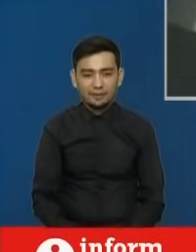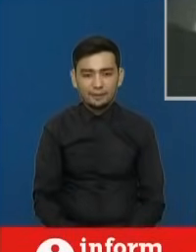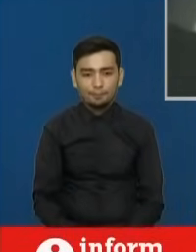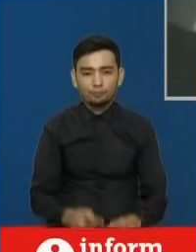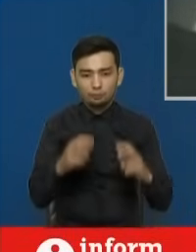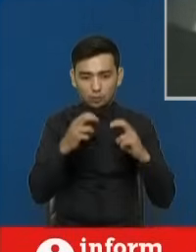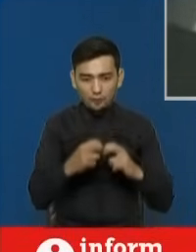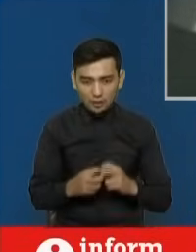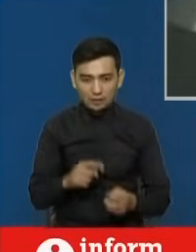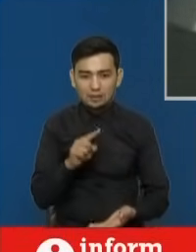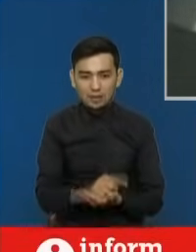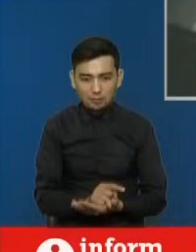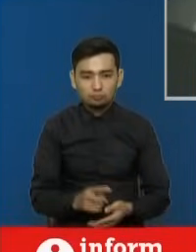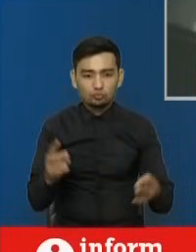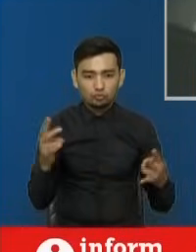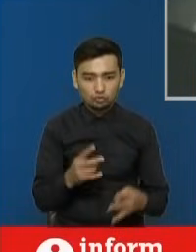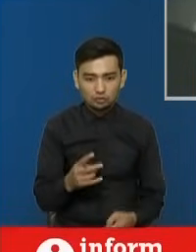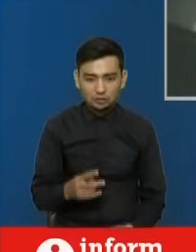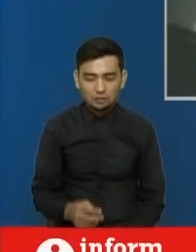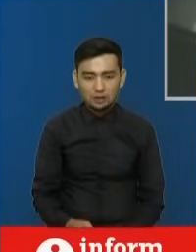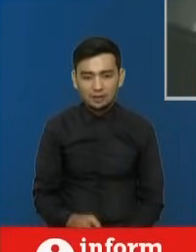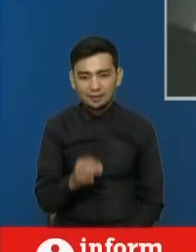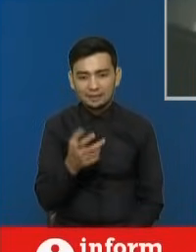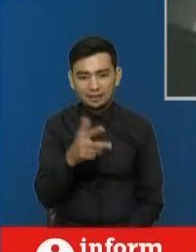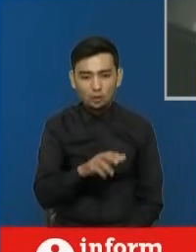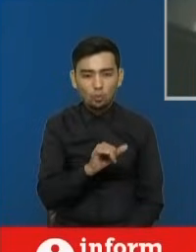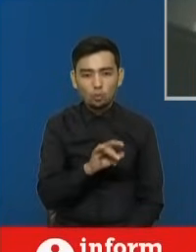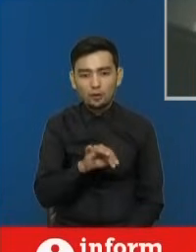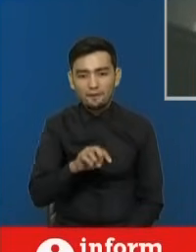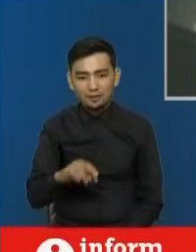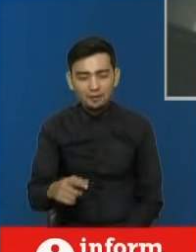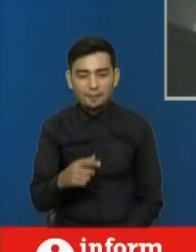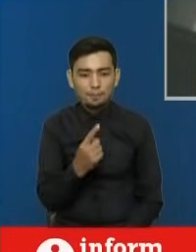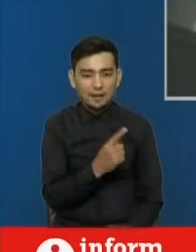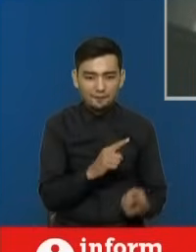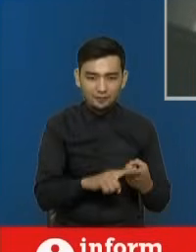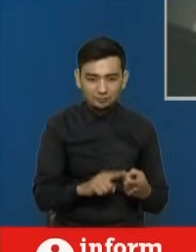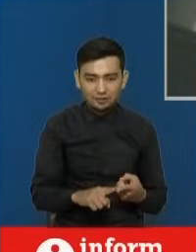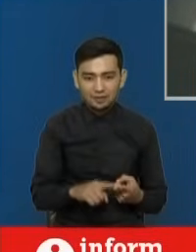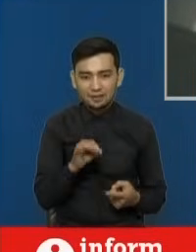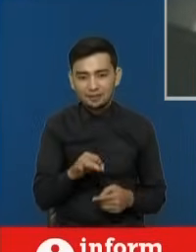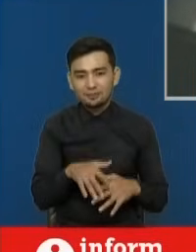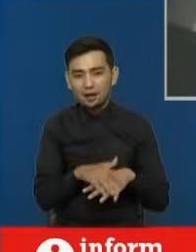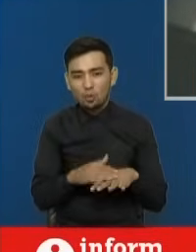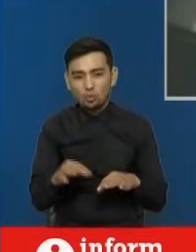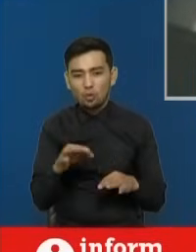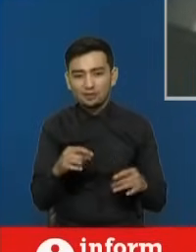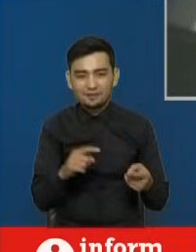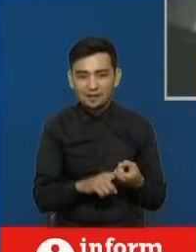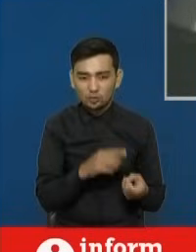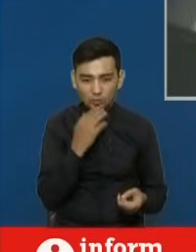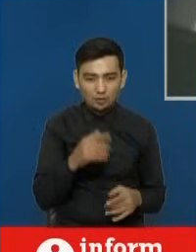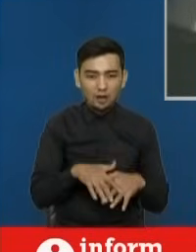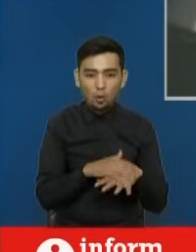Проверки должны быть трех уровней. Первое – это непосредственно граждан. Граждане